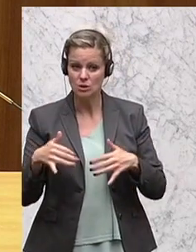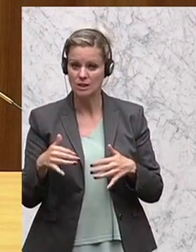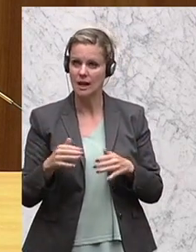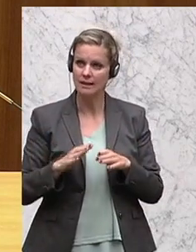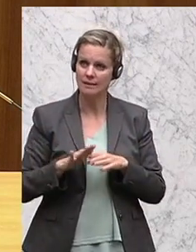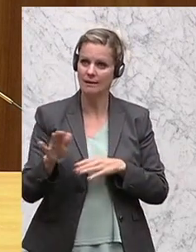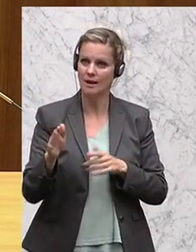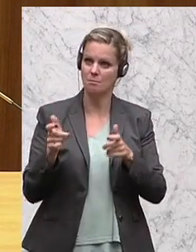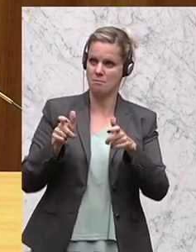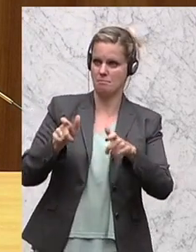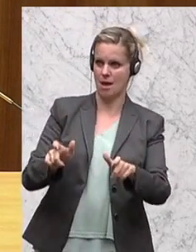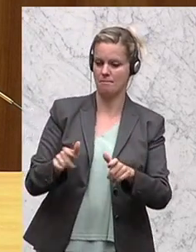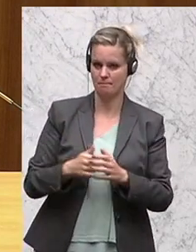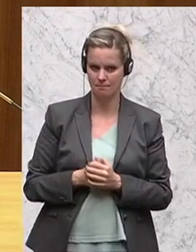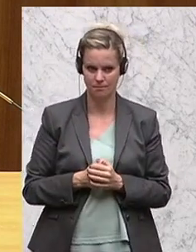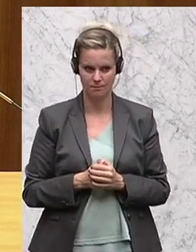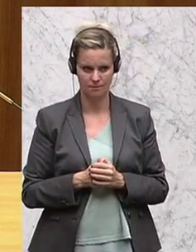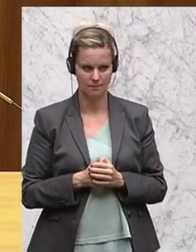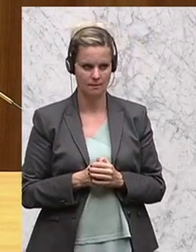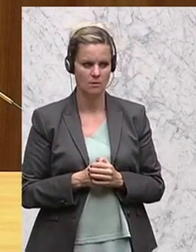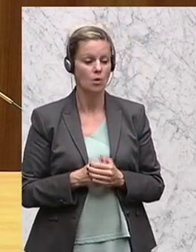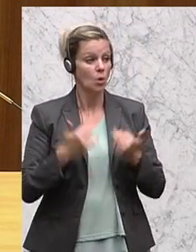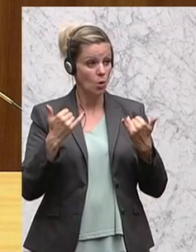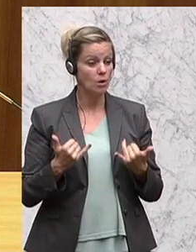zu stoppen. Und jetzt komme ich noch,